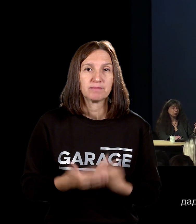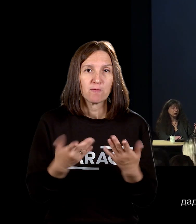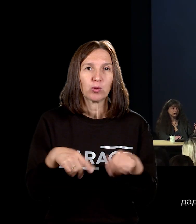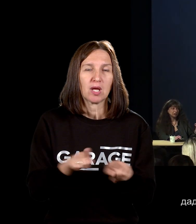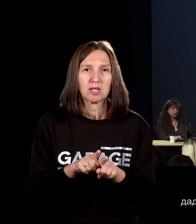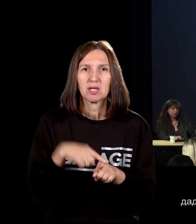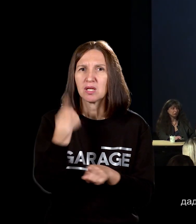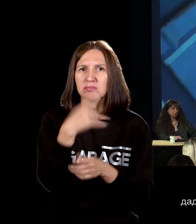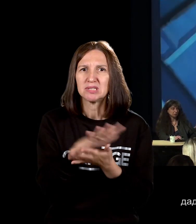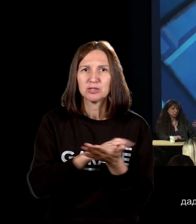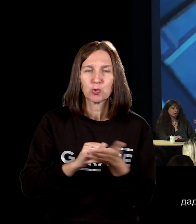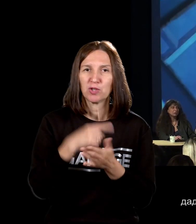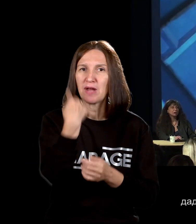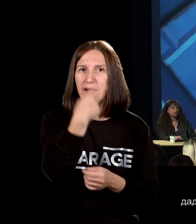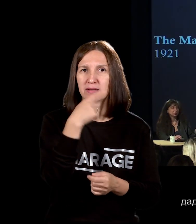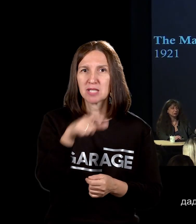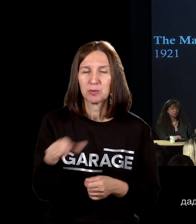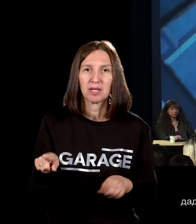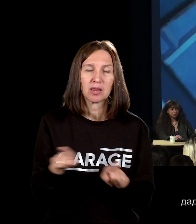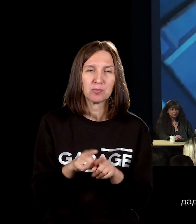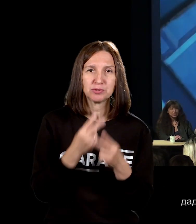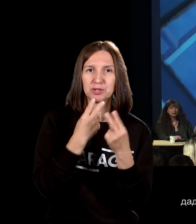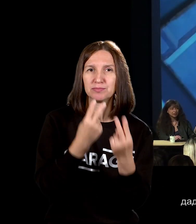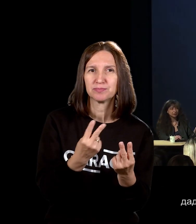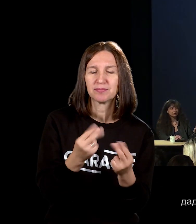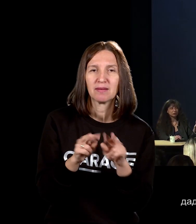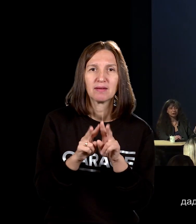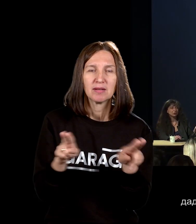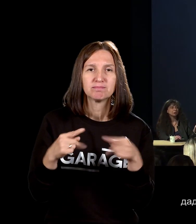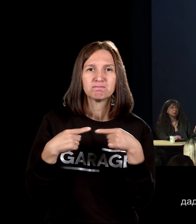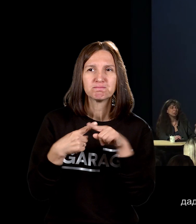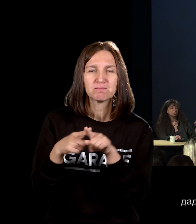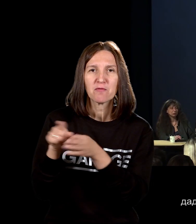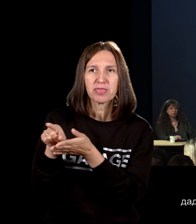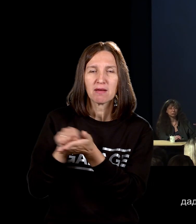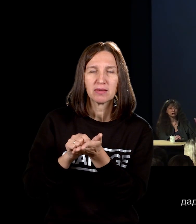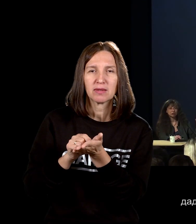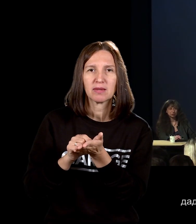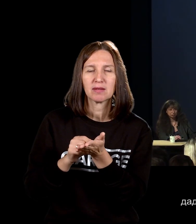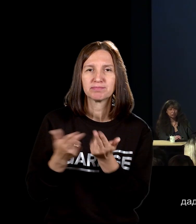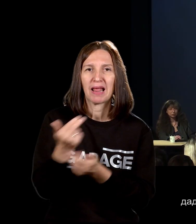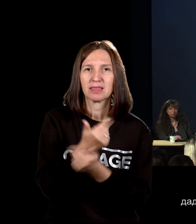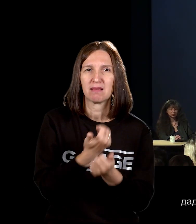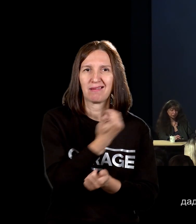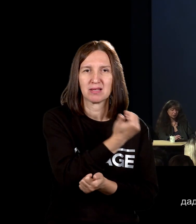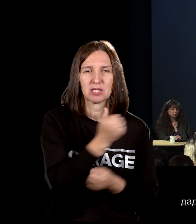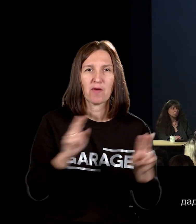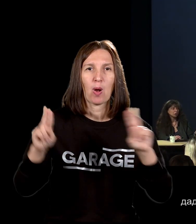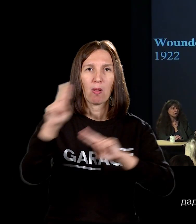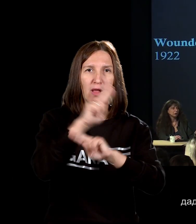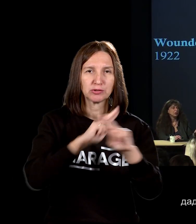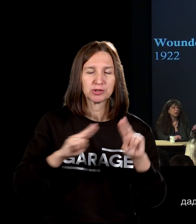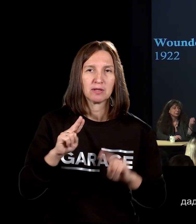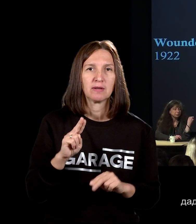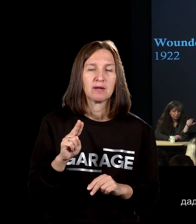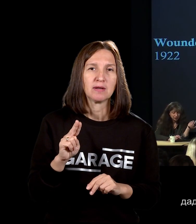которые могут быть сделаны вот в этой, почти в технике дадаистского коллажа, которые могут быть на